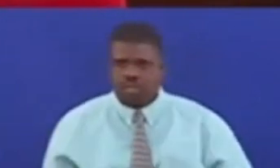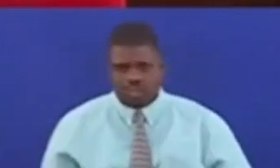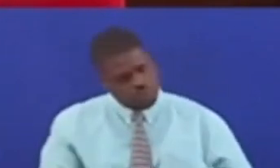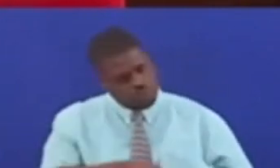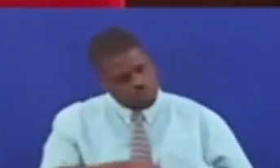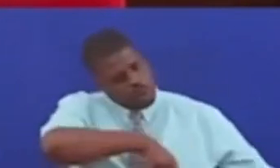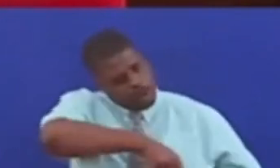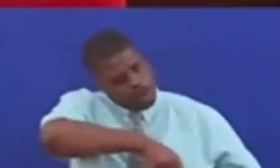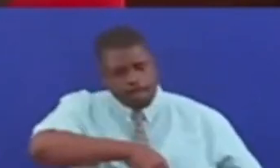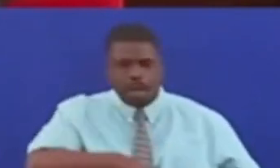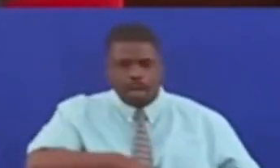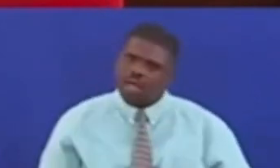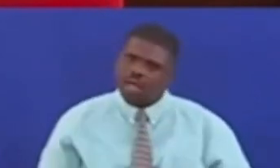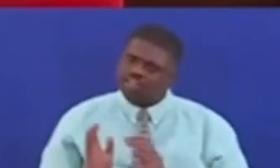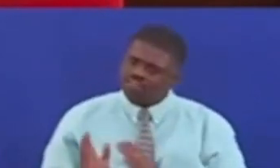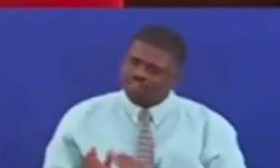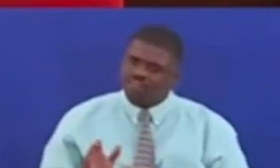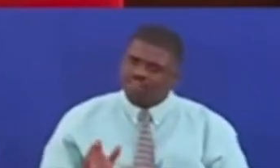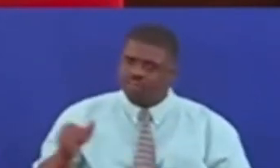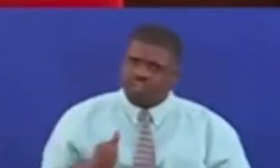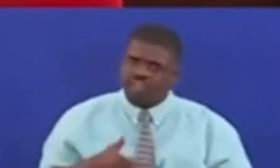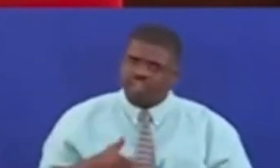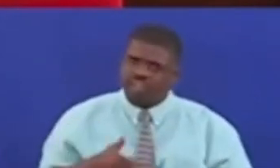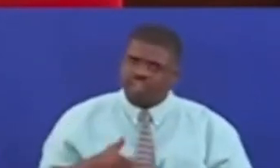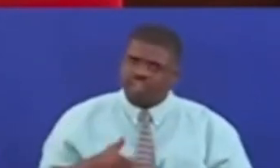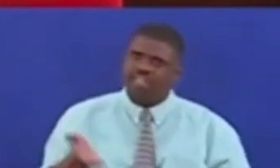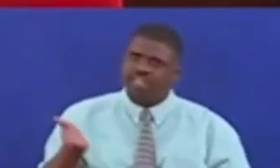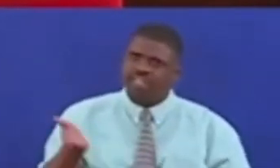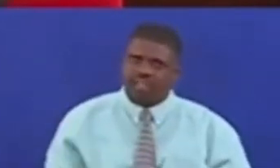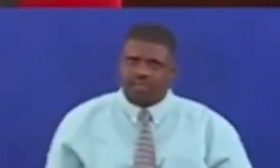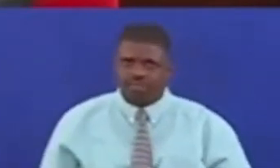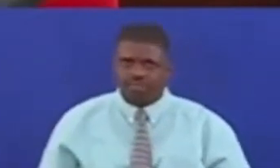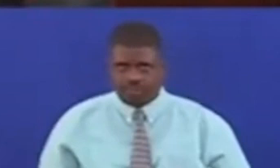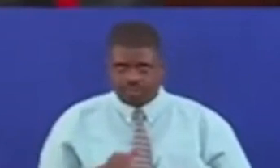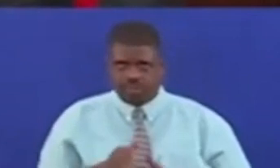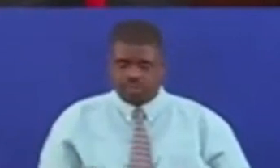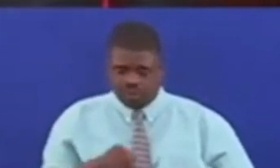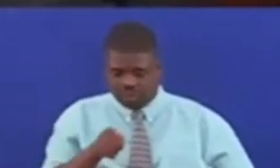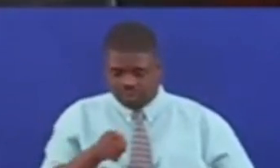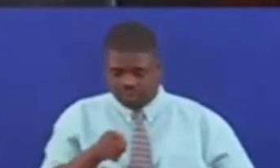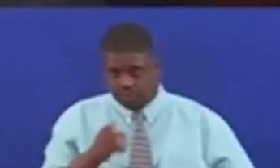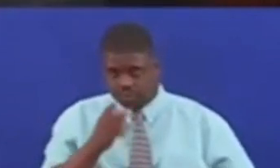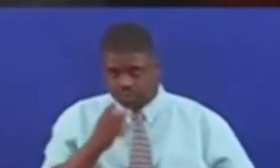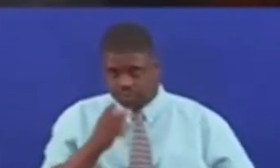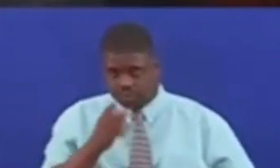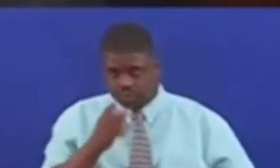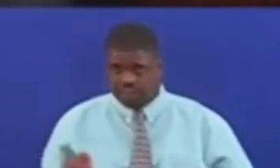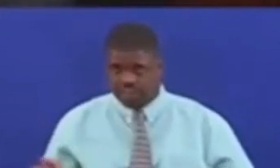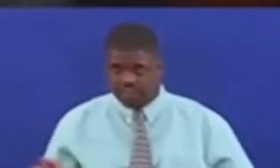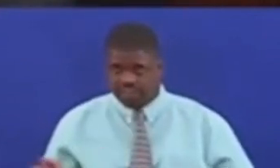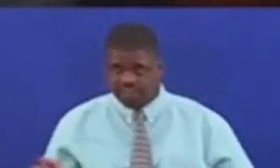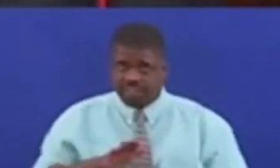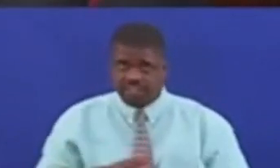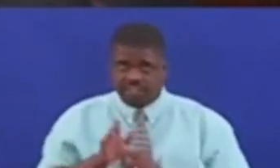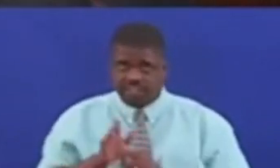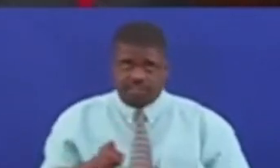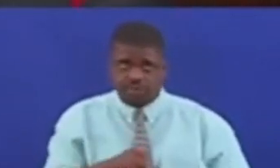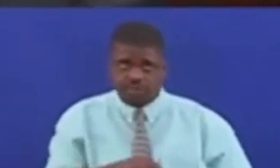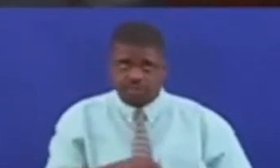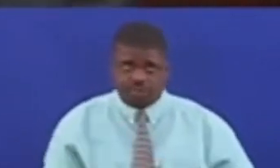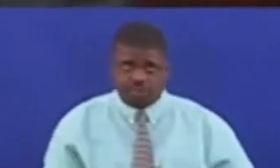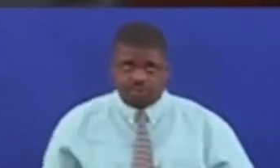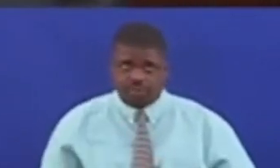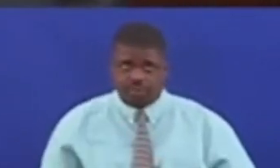Wanalima hivyo hivyo mnavyoita kienyeji. Mbona ninyi hapa tunaona hifadhi ziko nyingi sana, karibu sijui 20 na